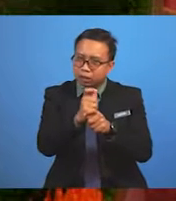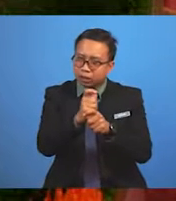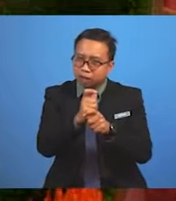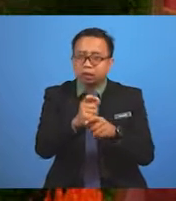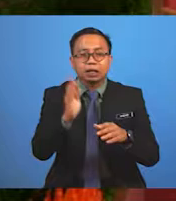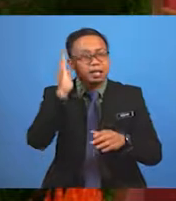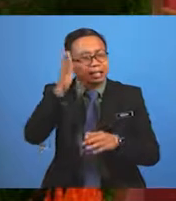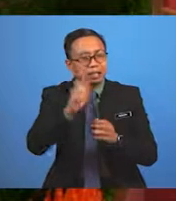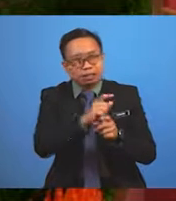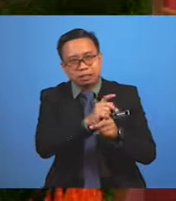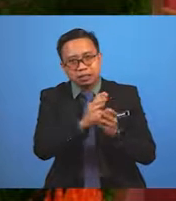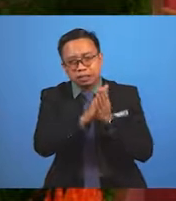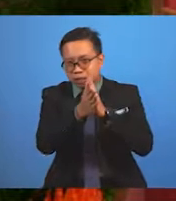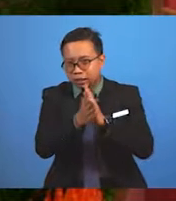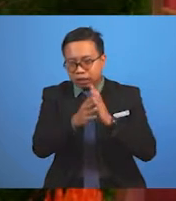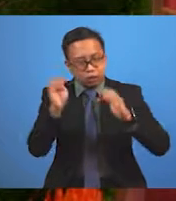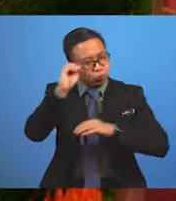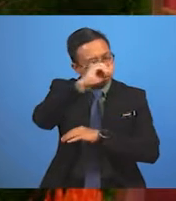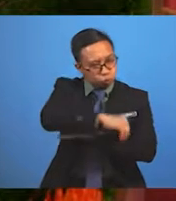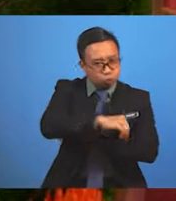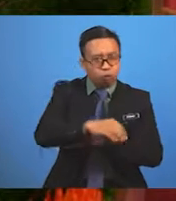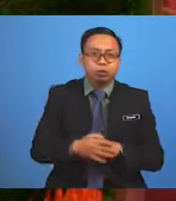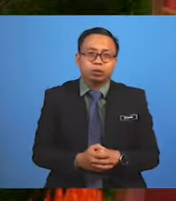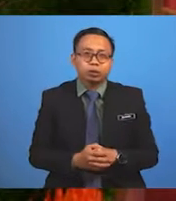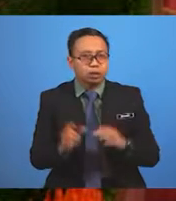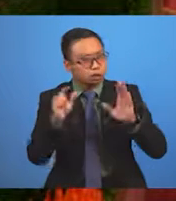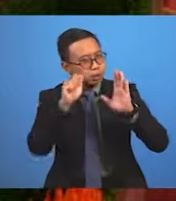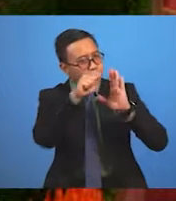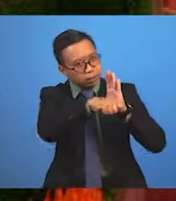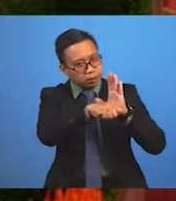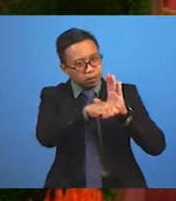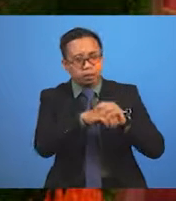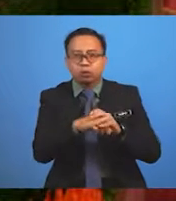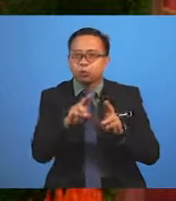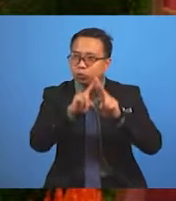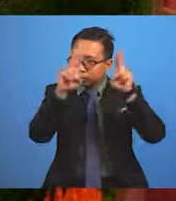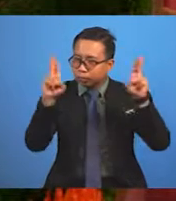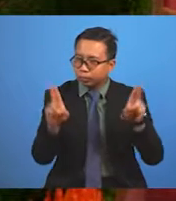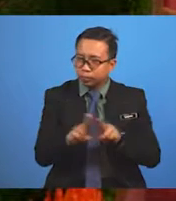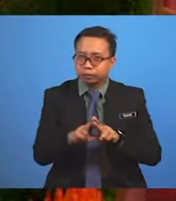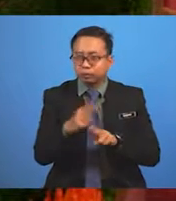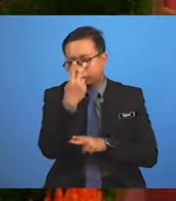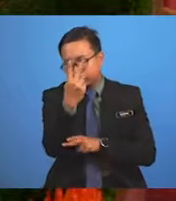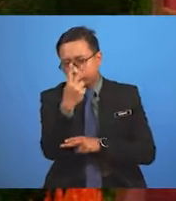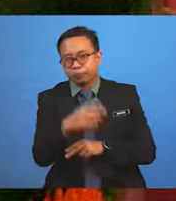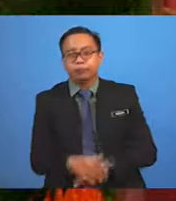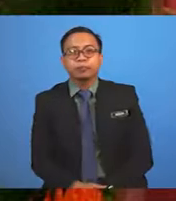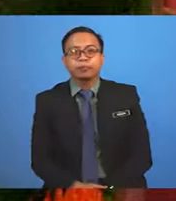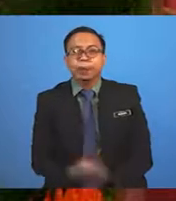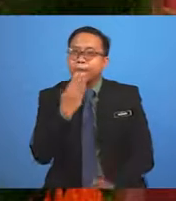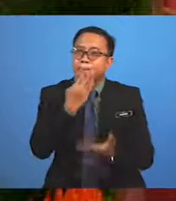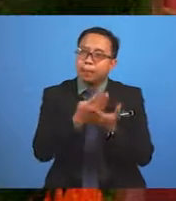akan menjadi musuh dan ancaman utama dan perlu diberi perhatian sewajarnya.